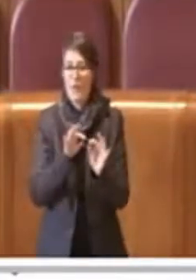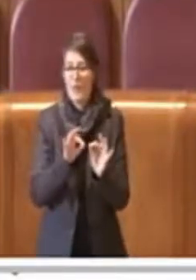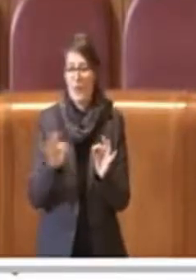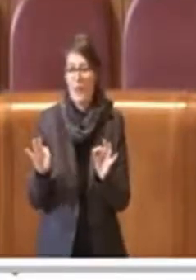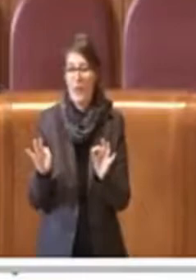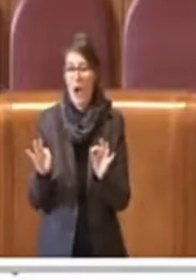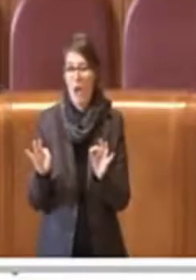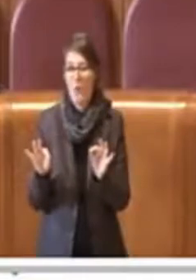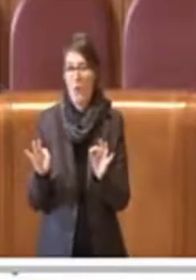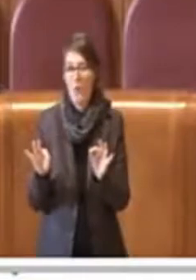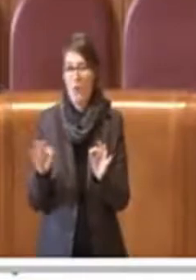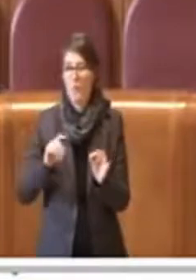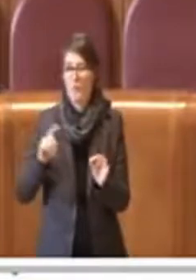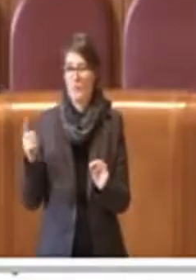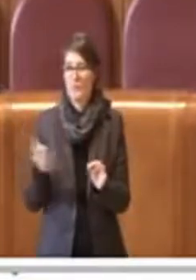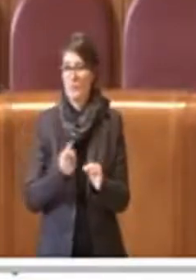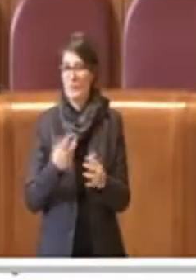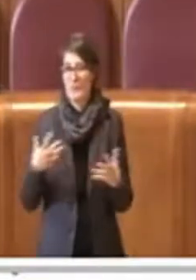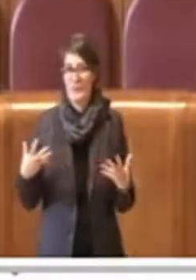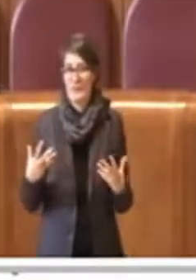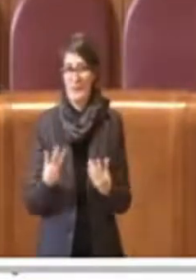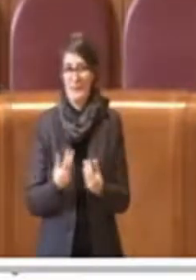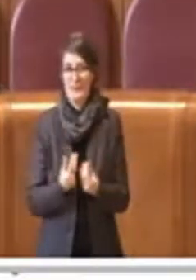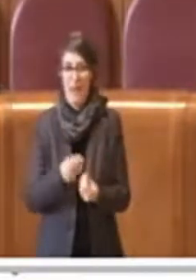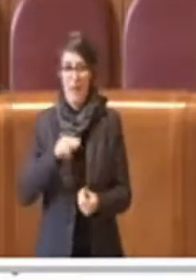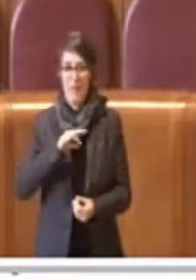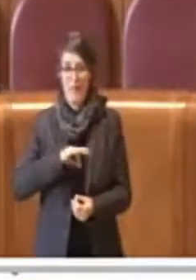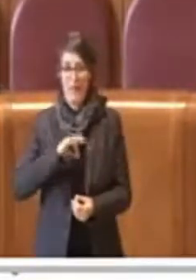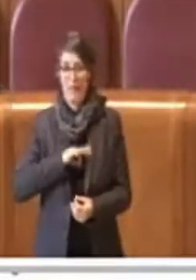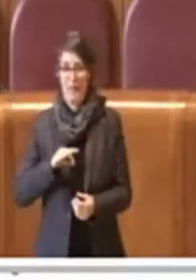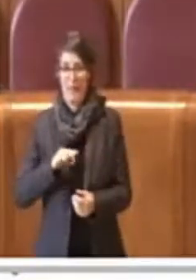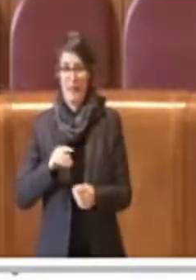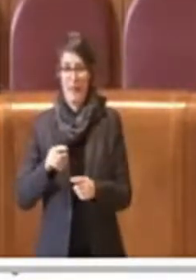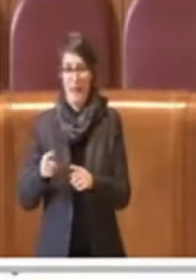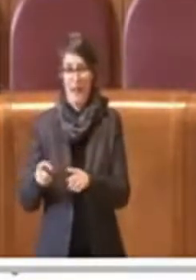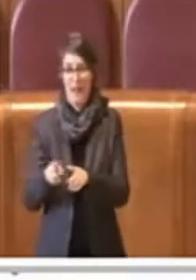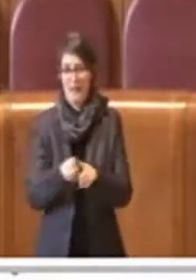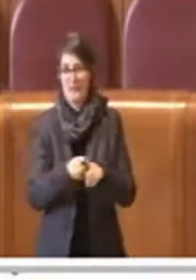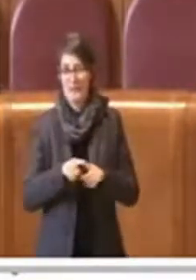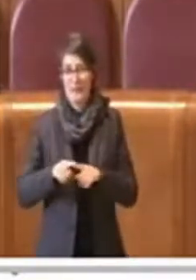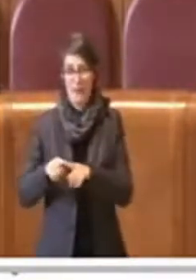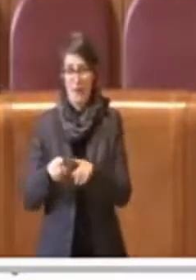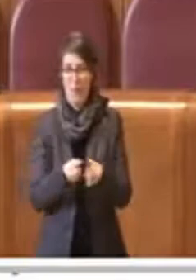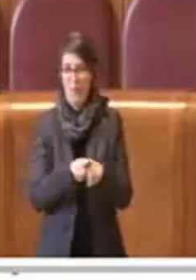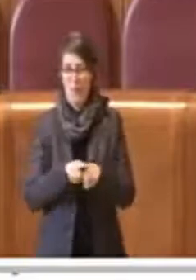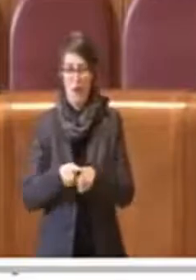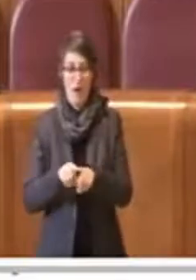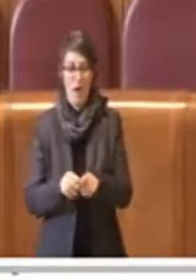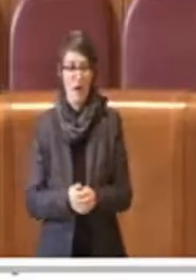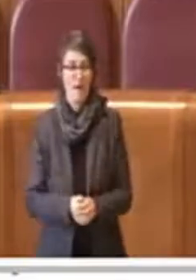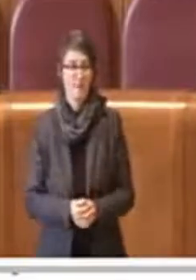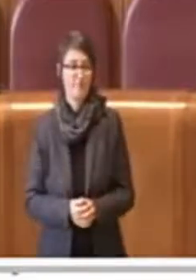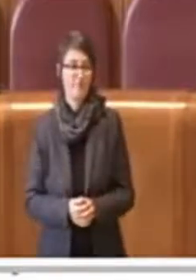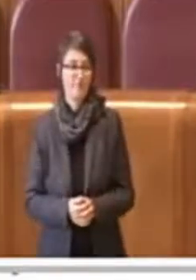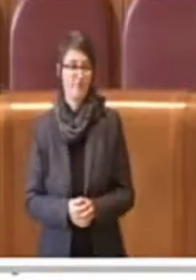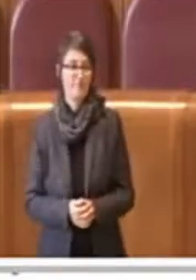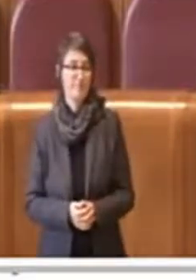sempre più convergenza di intenti e quindi anche di obiettivi e di prospettive. Quindi